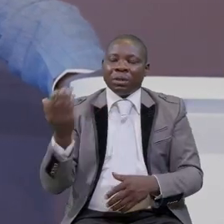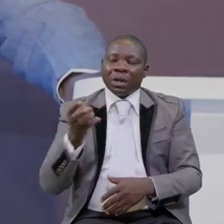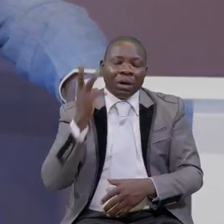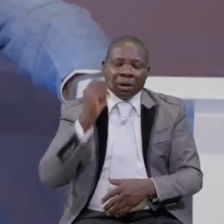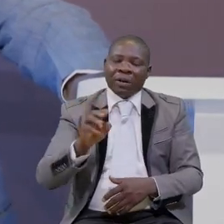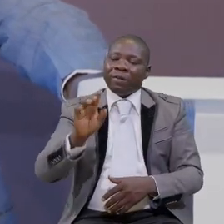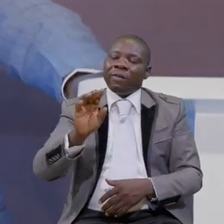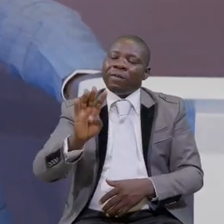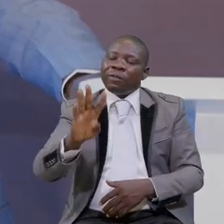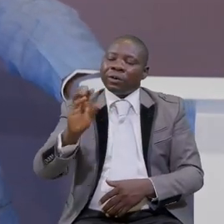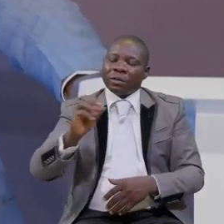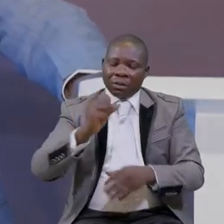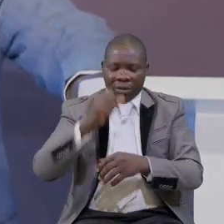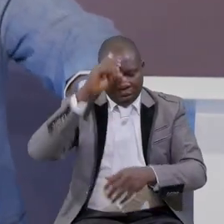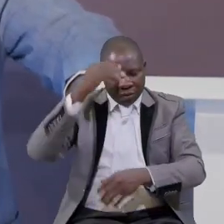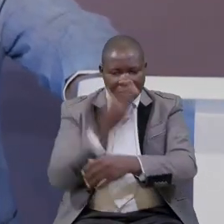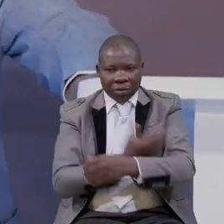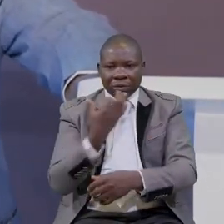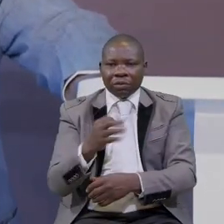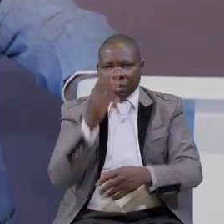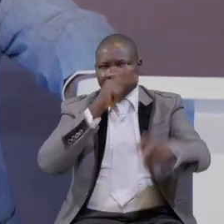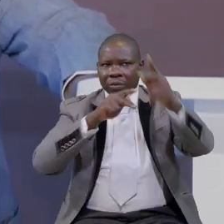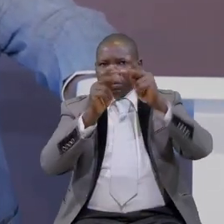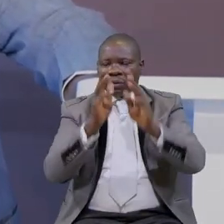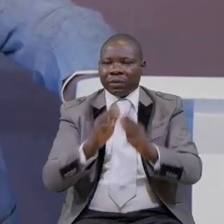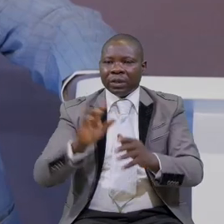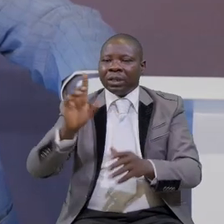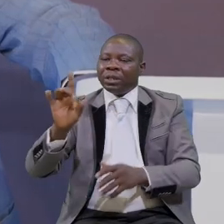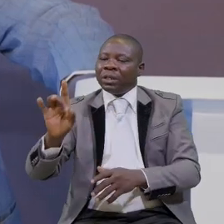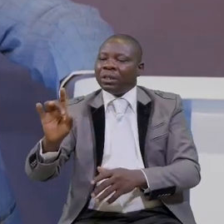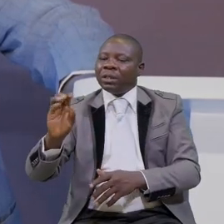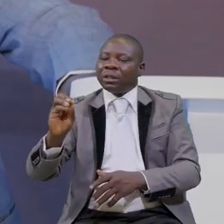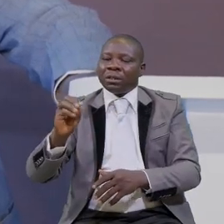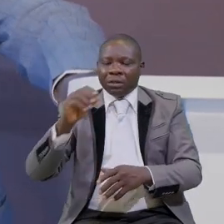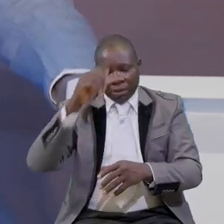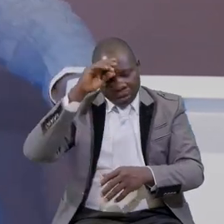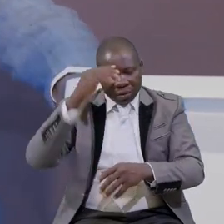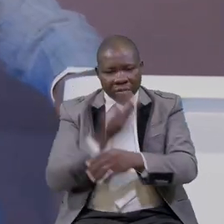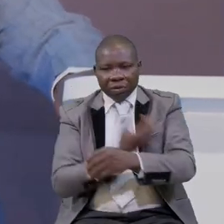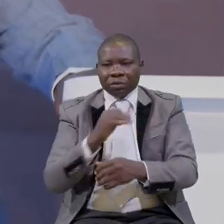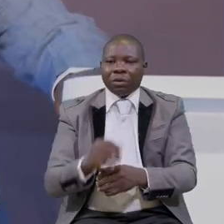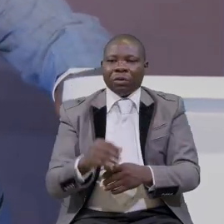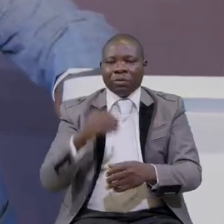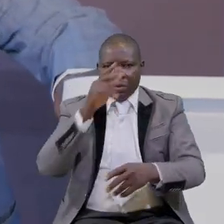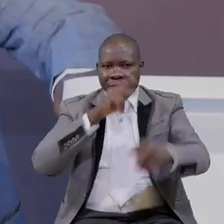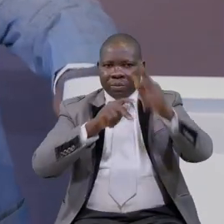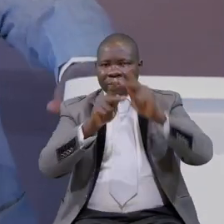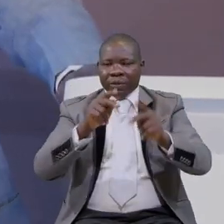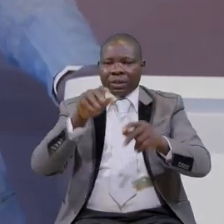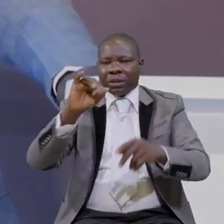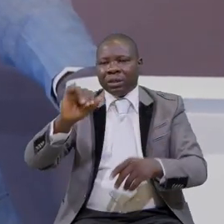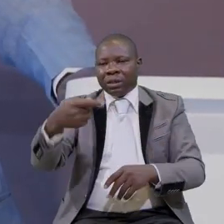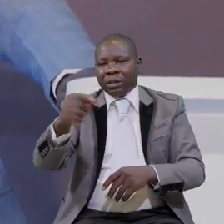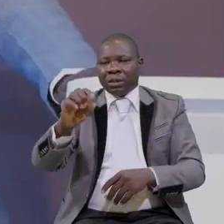Il y avait 50 fils des prophètes. 50 fils des prophètes en Gilgal. 50 fils des